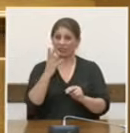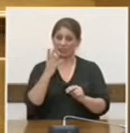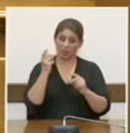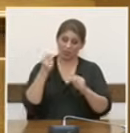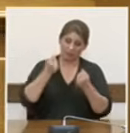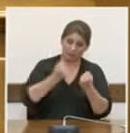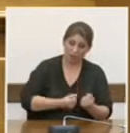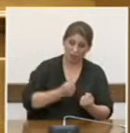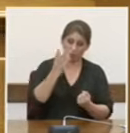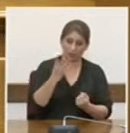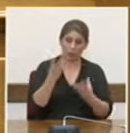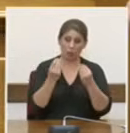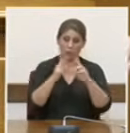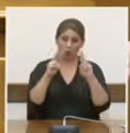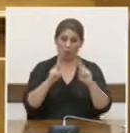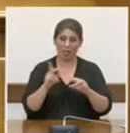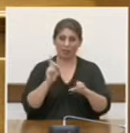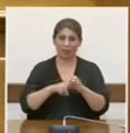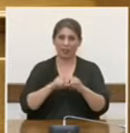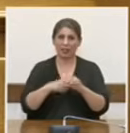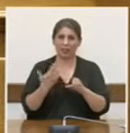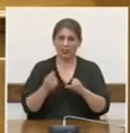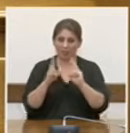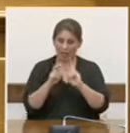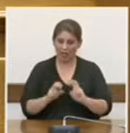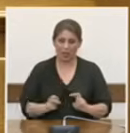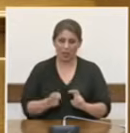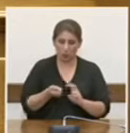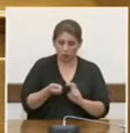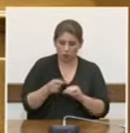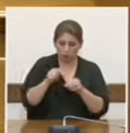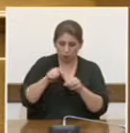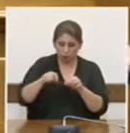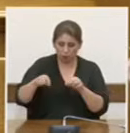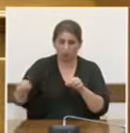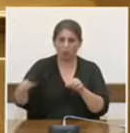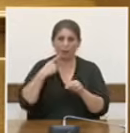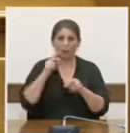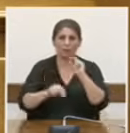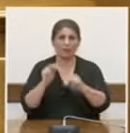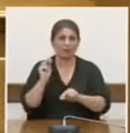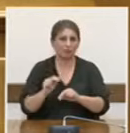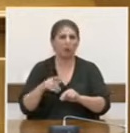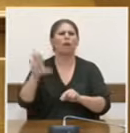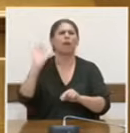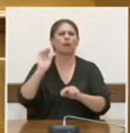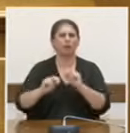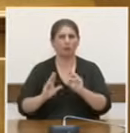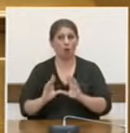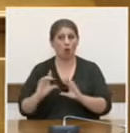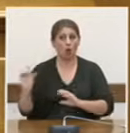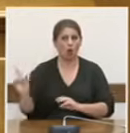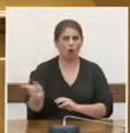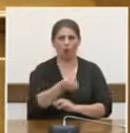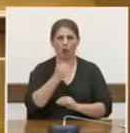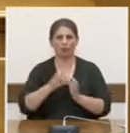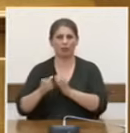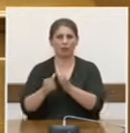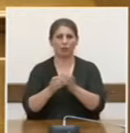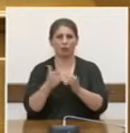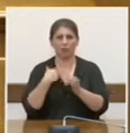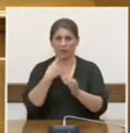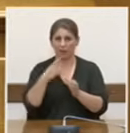γιατί ελέγχουν τη σπορά και τους σπόρους για την αγροτική οικονομία, καταθέσαμε ψήφισμα και το καταψηφίσατε. Όλα τα κόμματα. Όταν είπαμε να πάρουμε